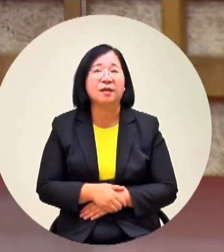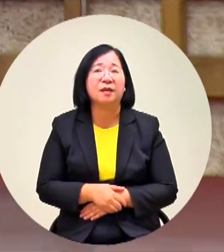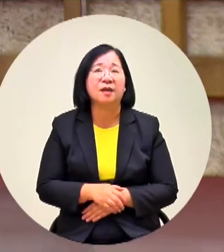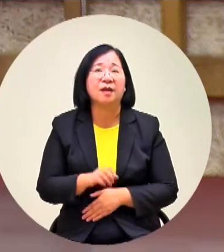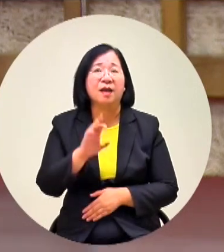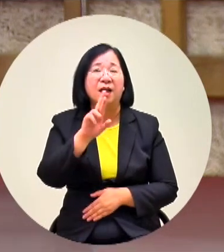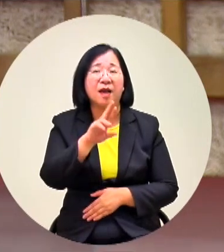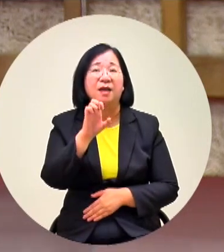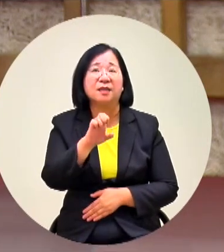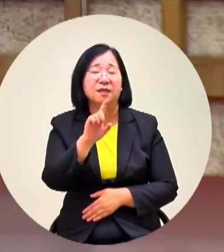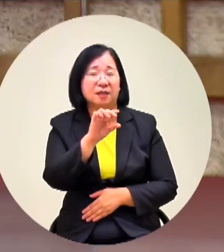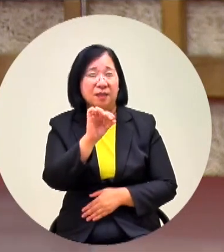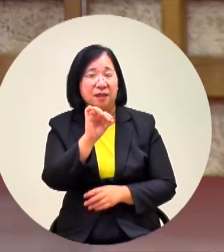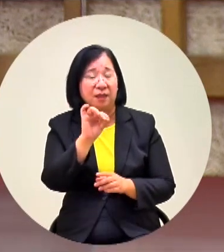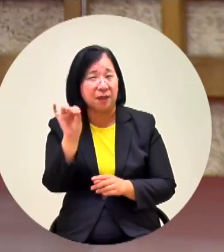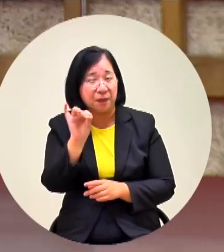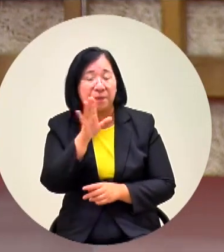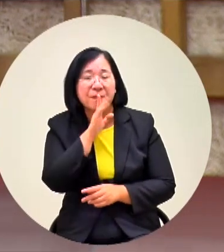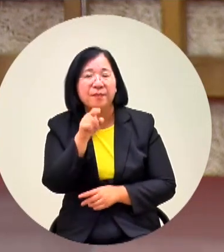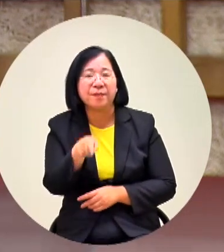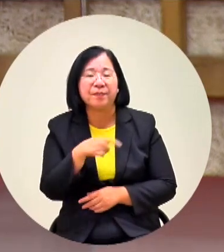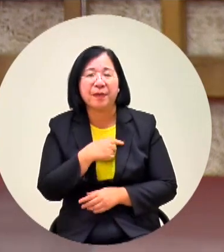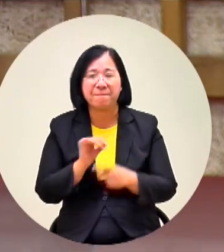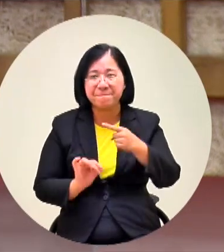望是朝向100%使用再生能源，